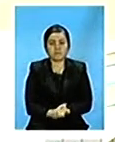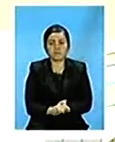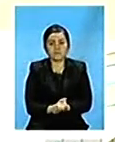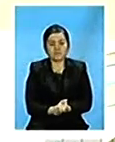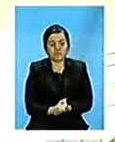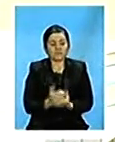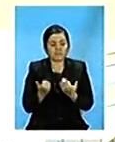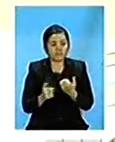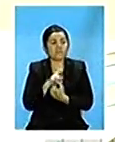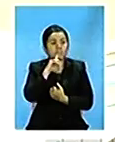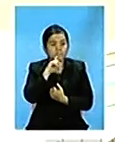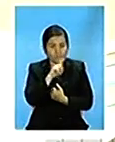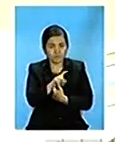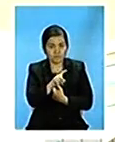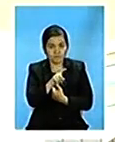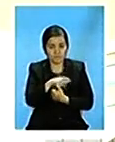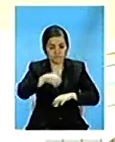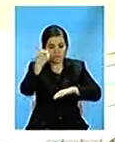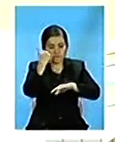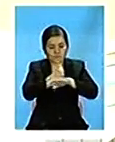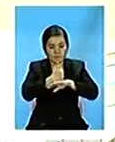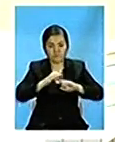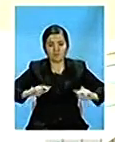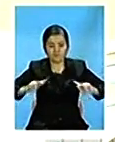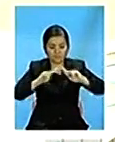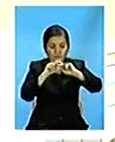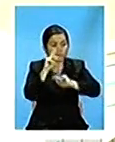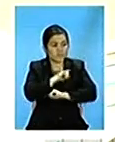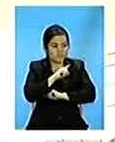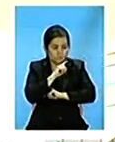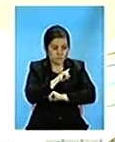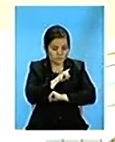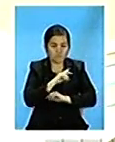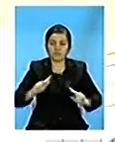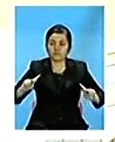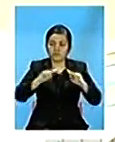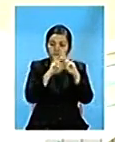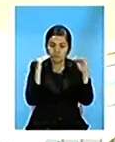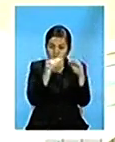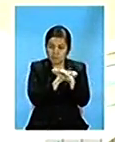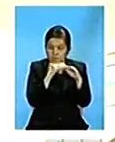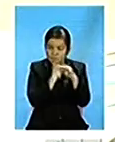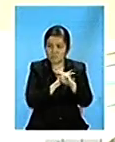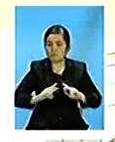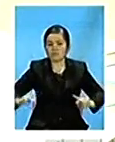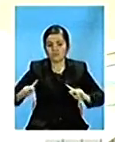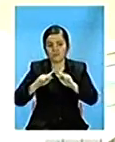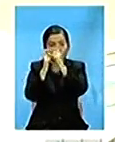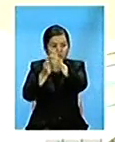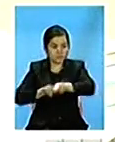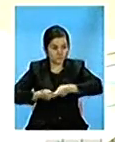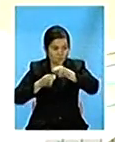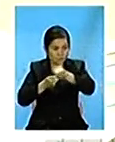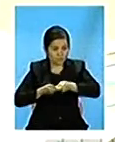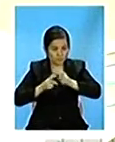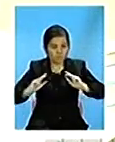กระทู้ถามรัฐมนตรีที่เกี่ยวข้องนะครับมีทั้งคมนาคมกระทรวงเกษต